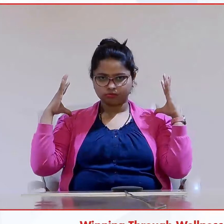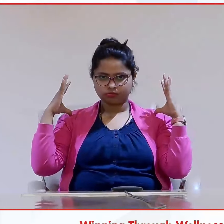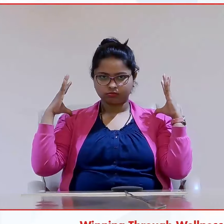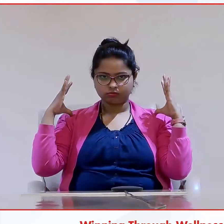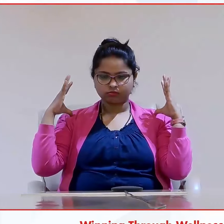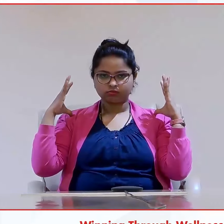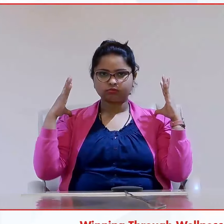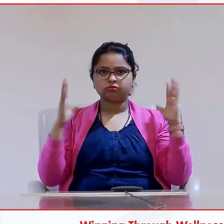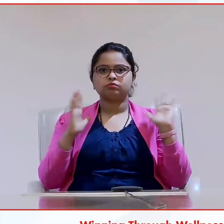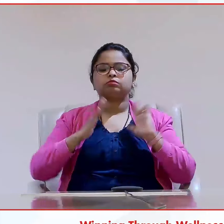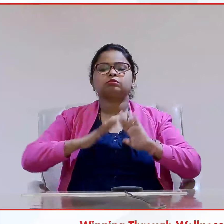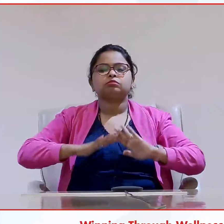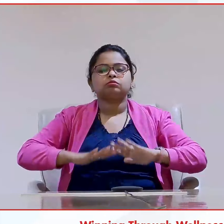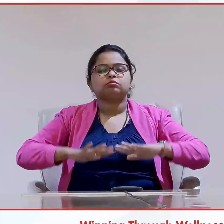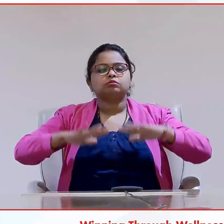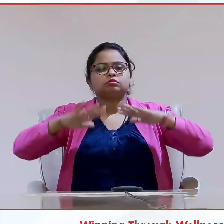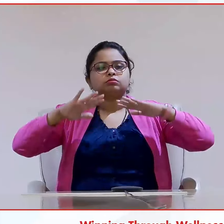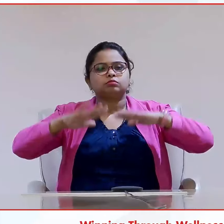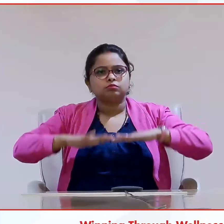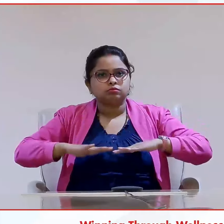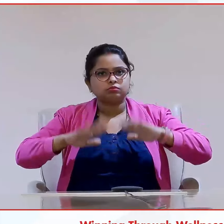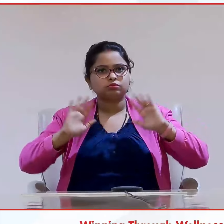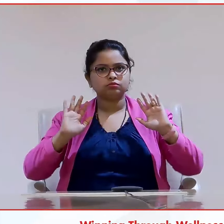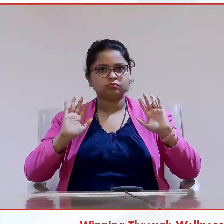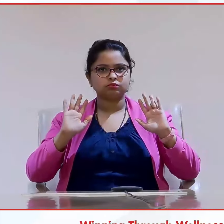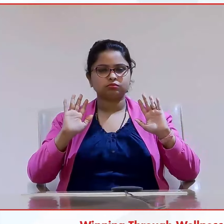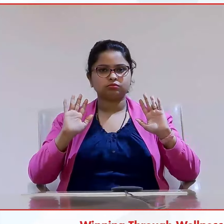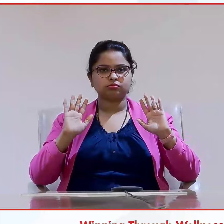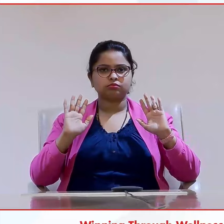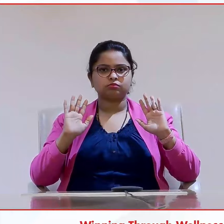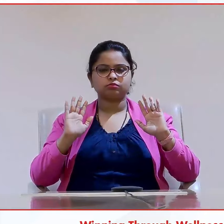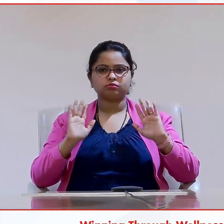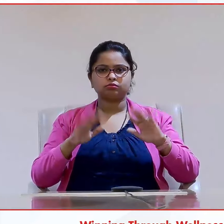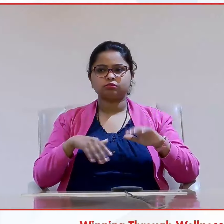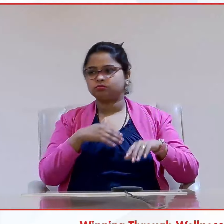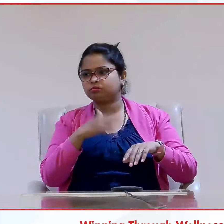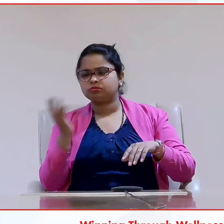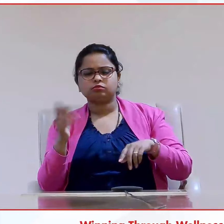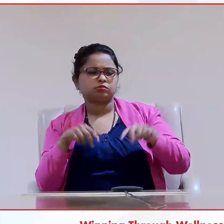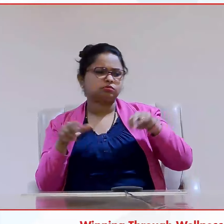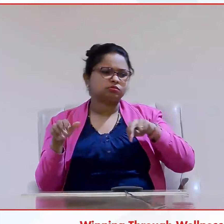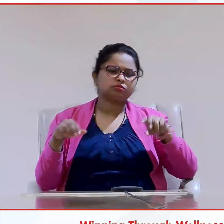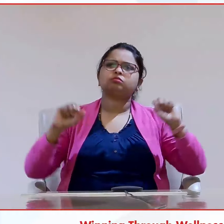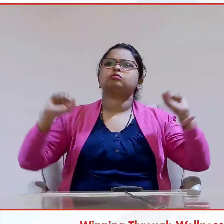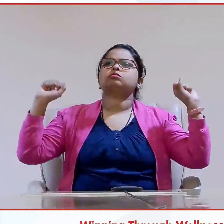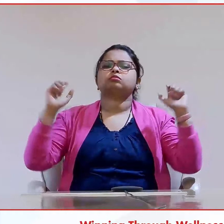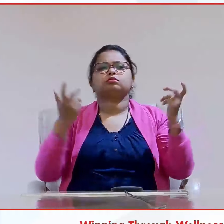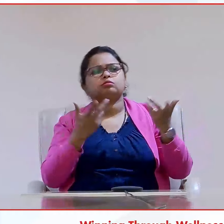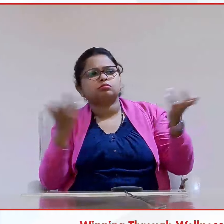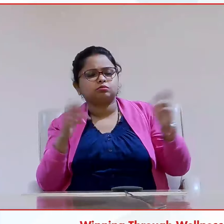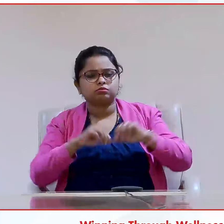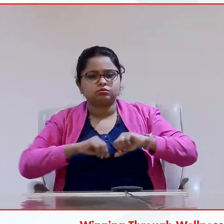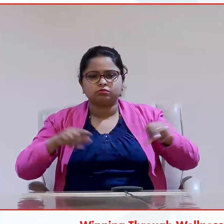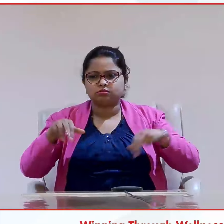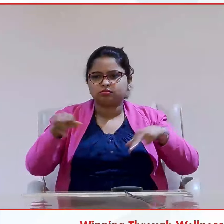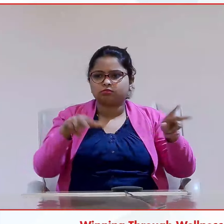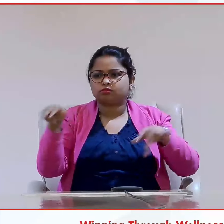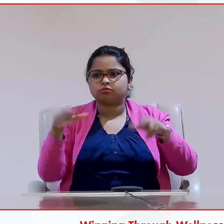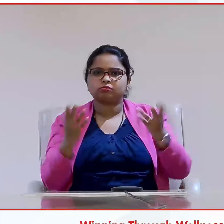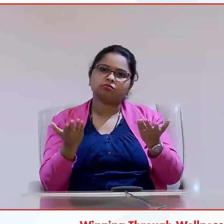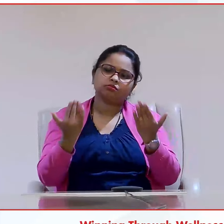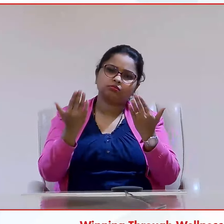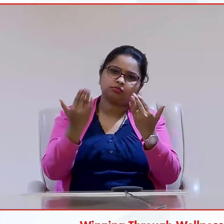यू कैन स्लो डाउन, यू कैन टेक अ मोमेंट टू जस्ट सिर्फ उठ के जाए, आप स्ट्रेच कर ले, बट टेक दैट मोमेंट. क्योंकि